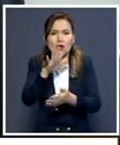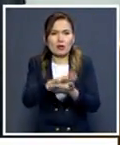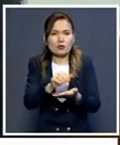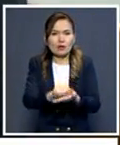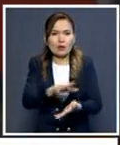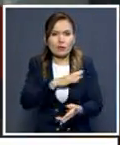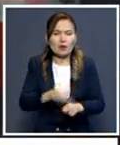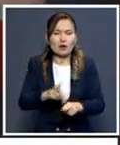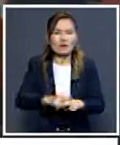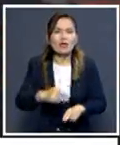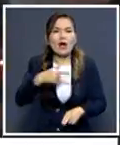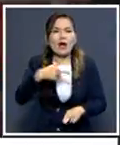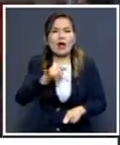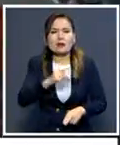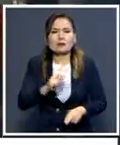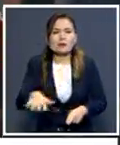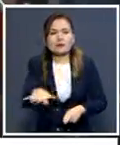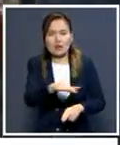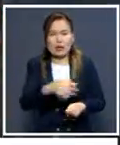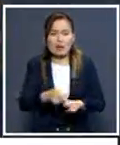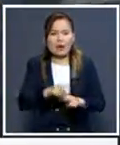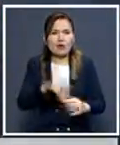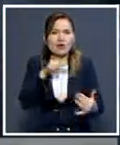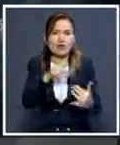үшеуі құлатылған. Газа секторындағы ахуал